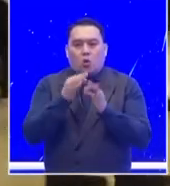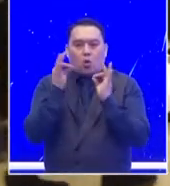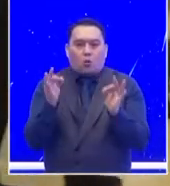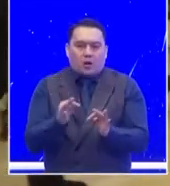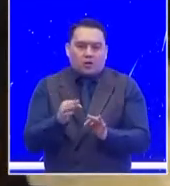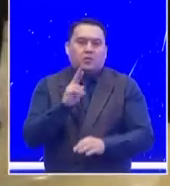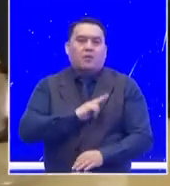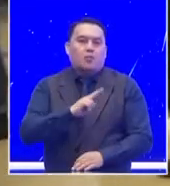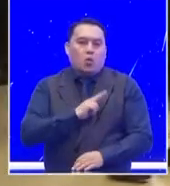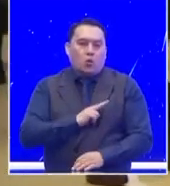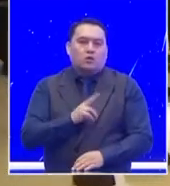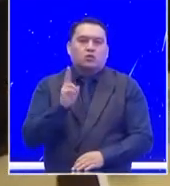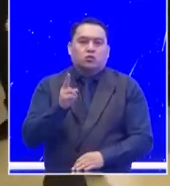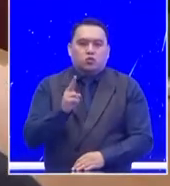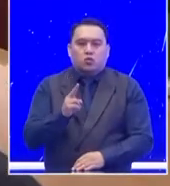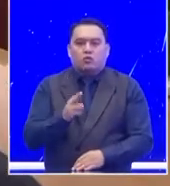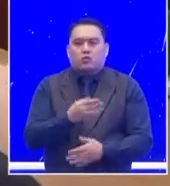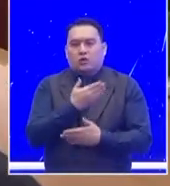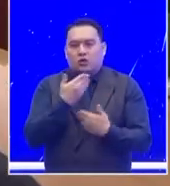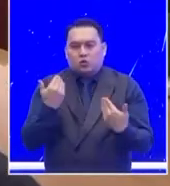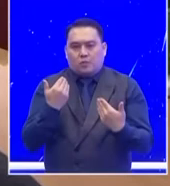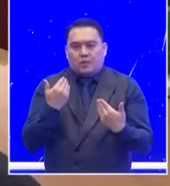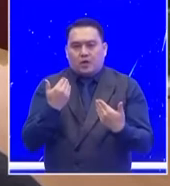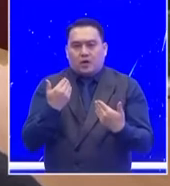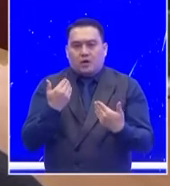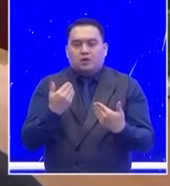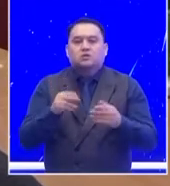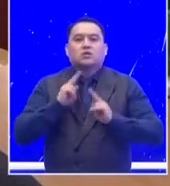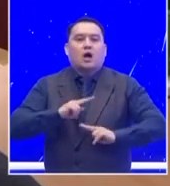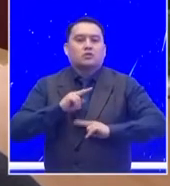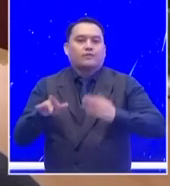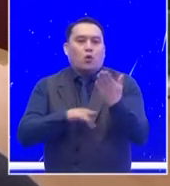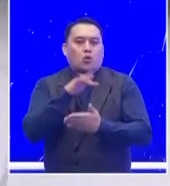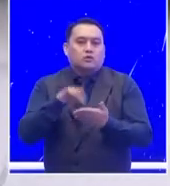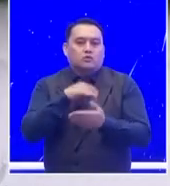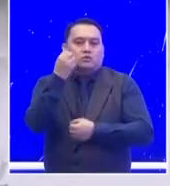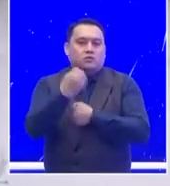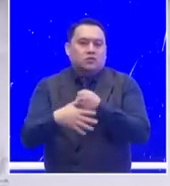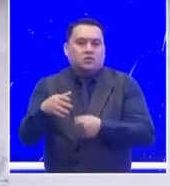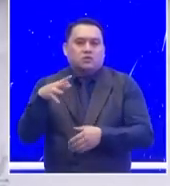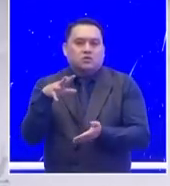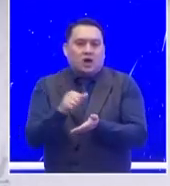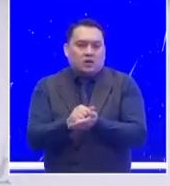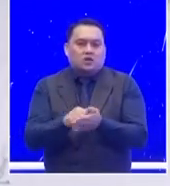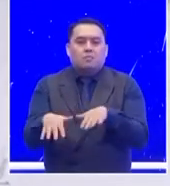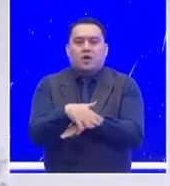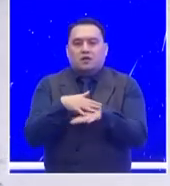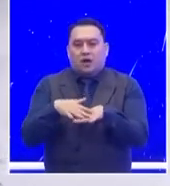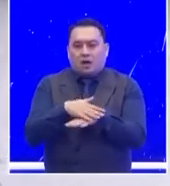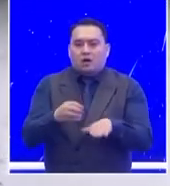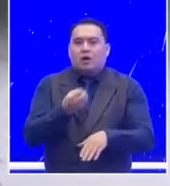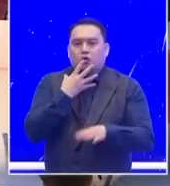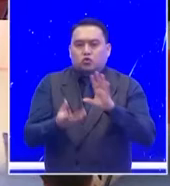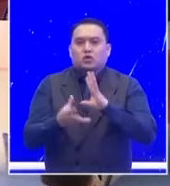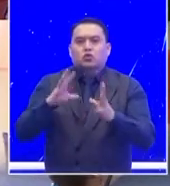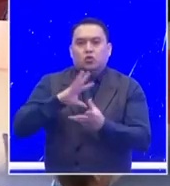люди с опытом работы, так и те, у кого вовсе оно отсутствует. По словам сотрудников городского центра занятости населения, такого рода мероприятия дают хорошие